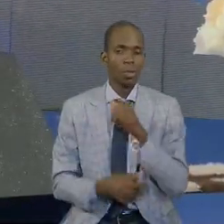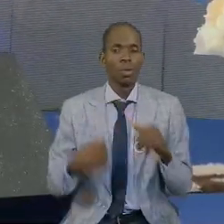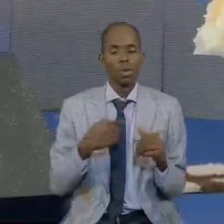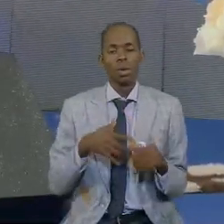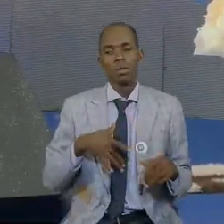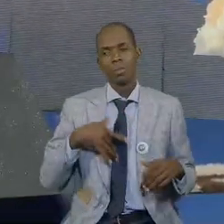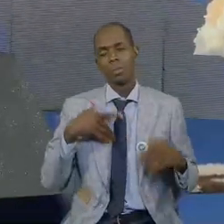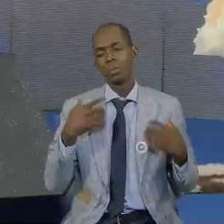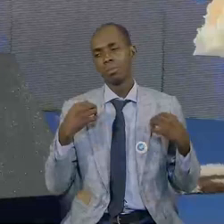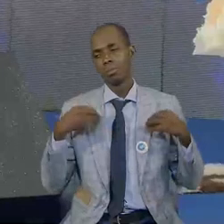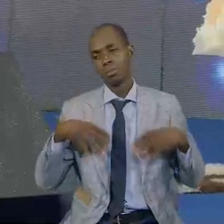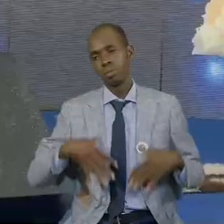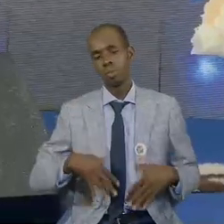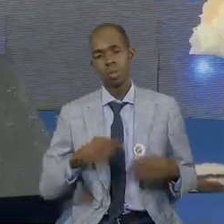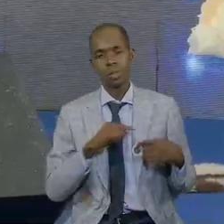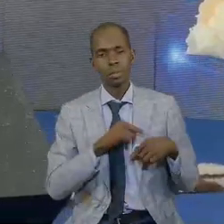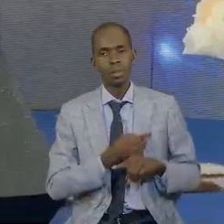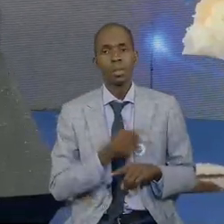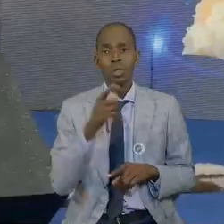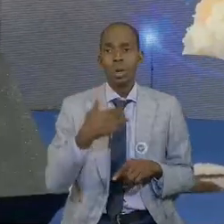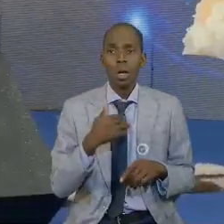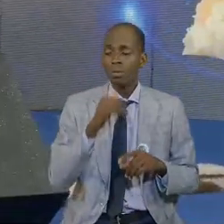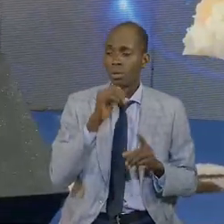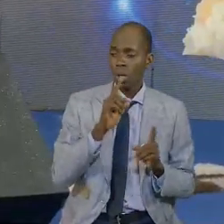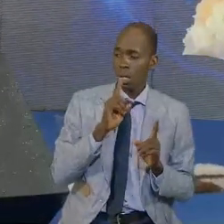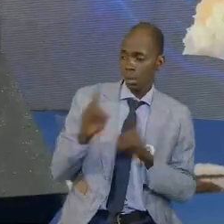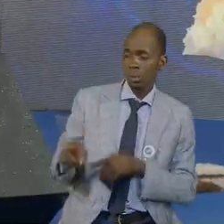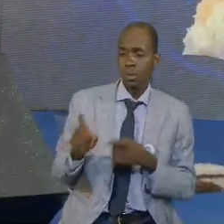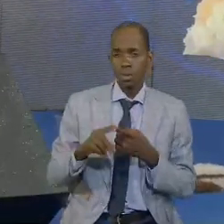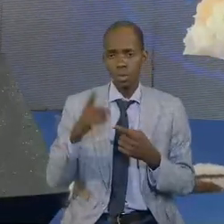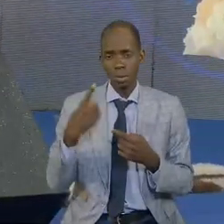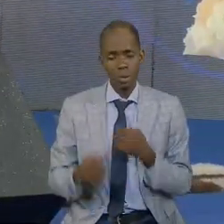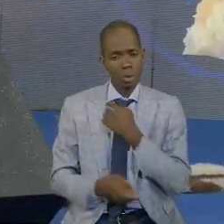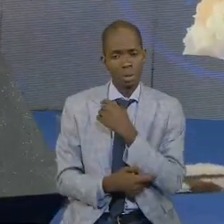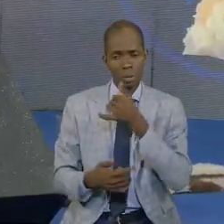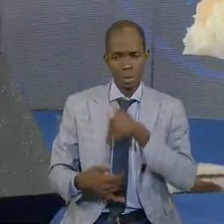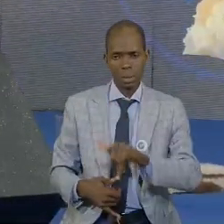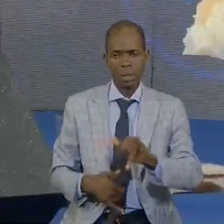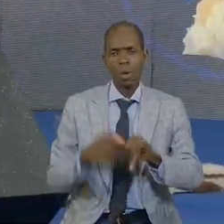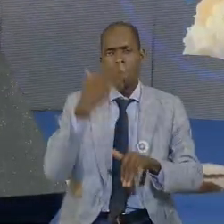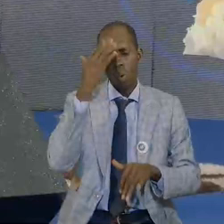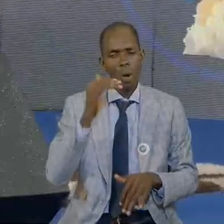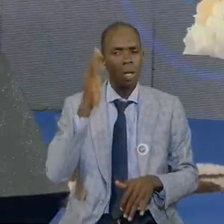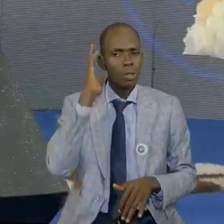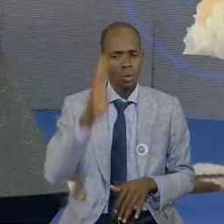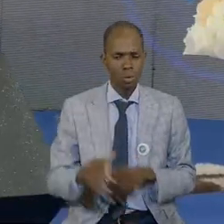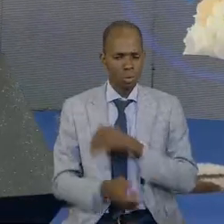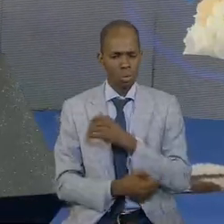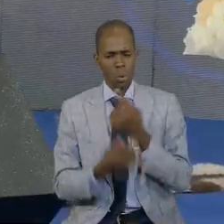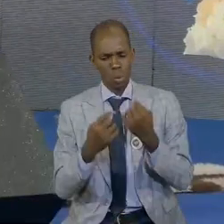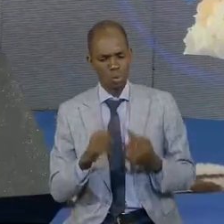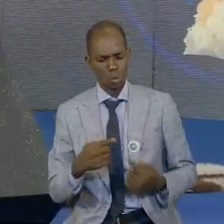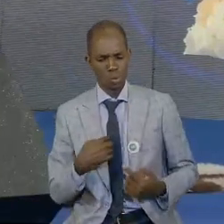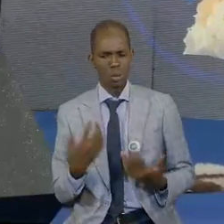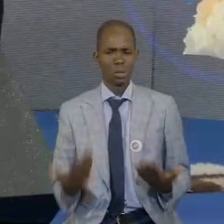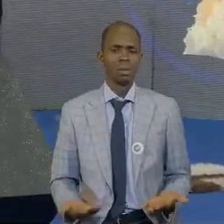Nous nous sentons coupables. We have not even responded to a temptation. Nous n'avons même pas encore répondu à la tentation. Why temptation come to me? Pourquoi la tentation va venir